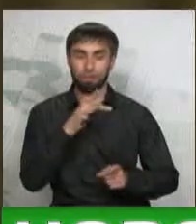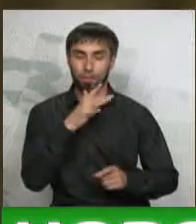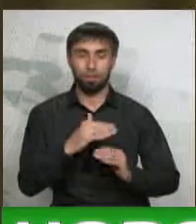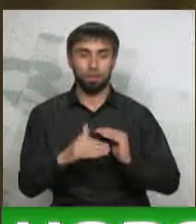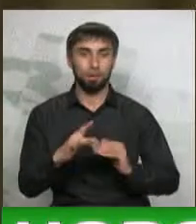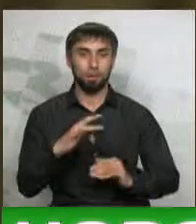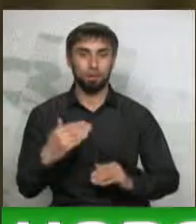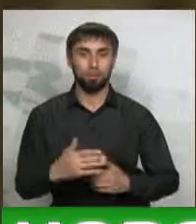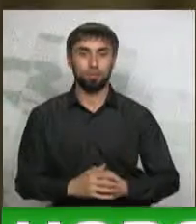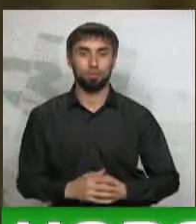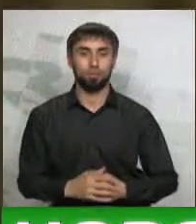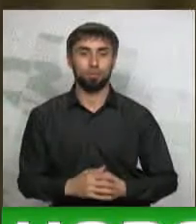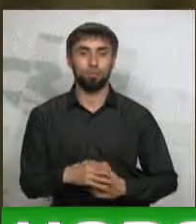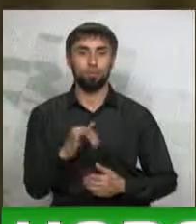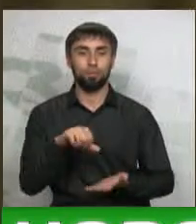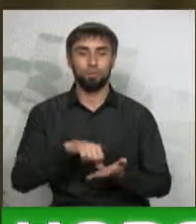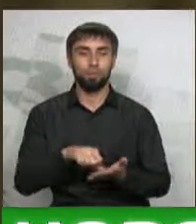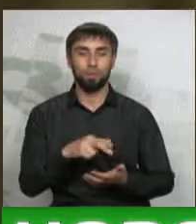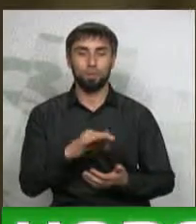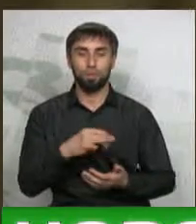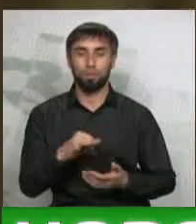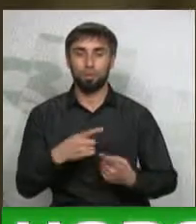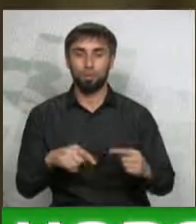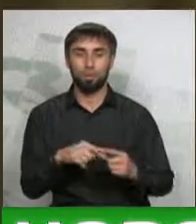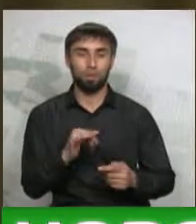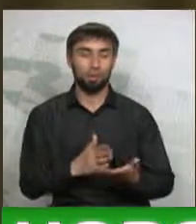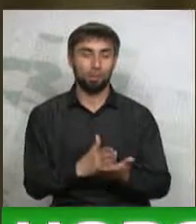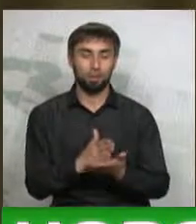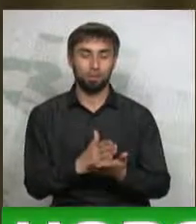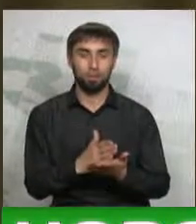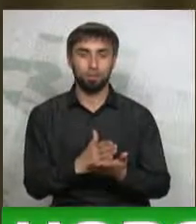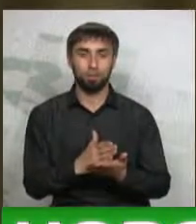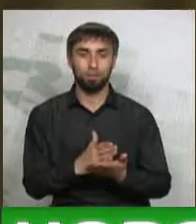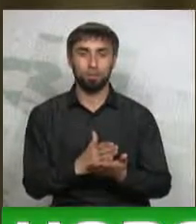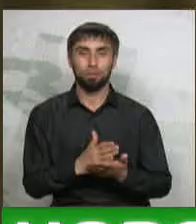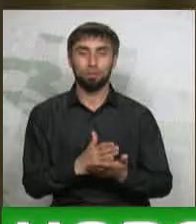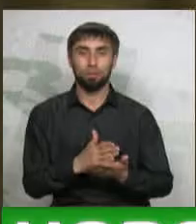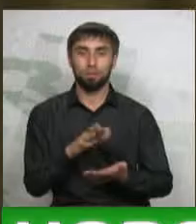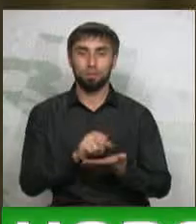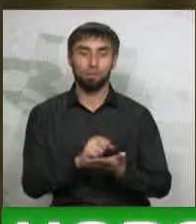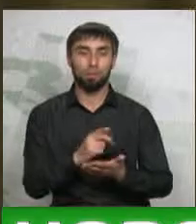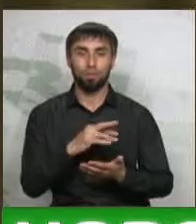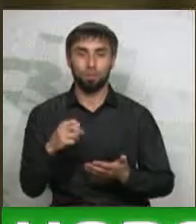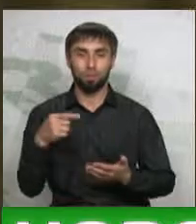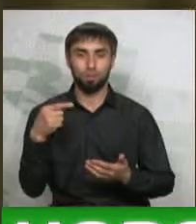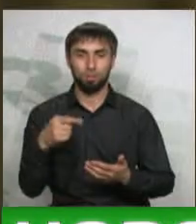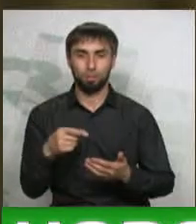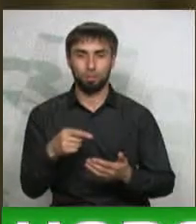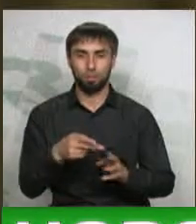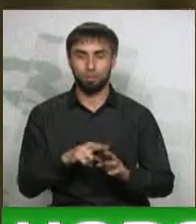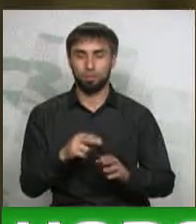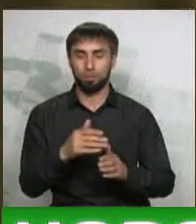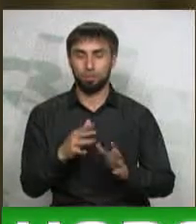территории Российской Федерации при участии пограничных органов и ветеранов пограничной службы действует более 1000 военно-патриотических